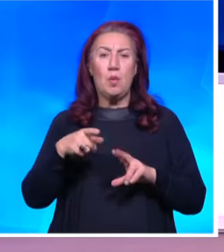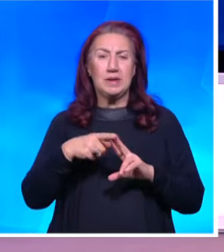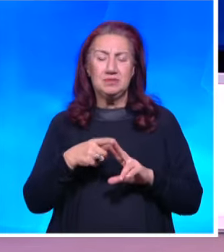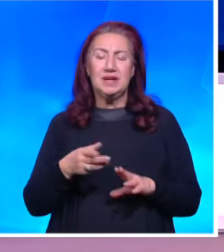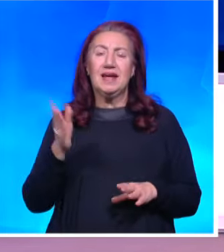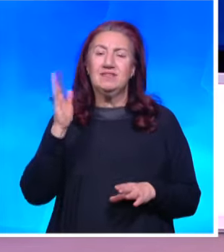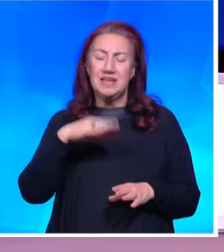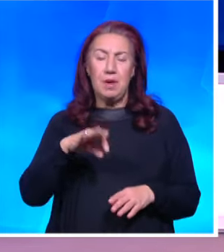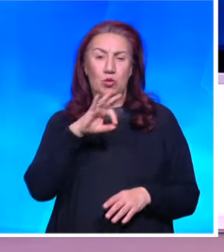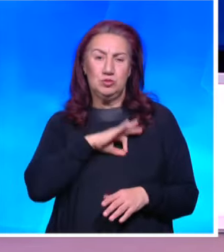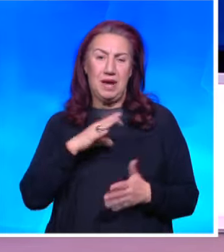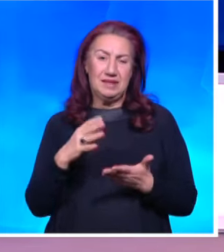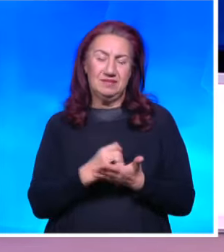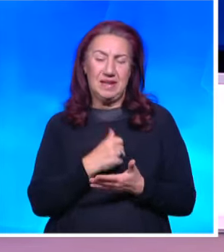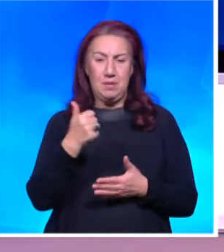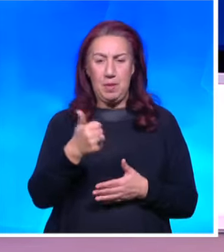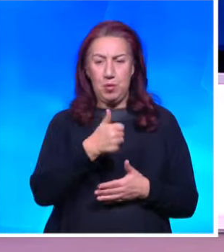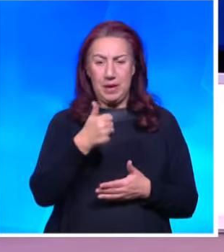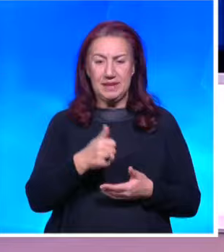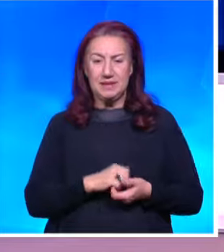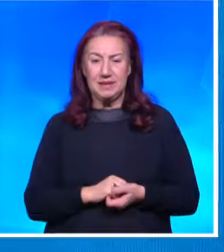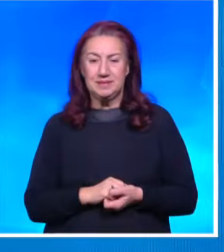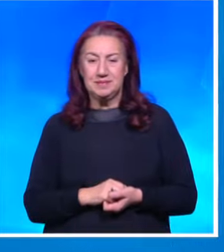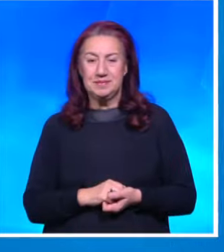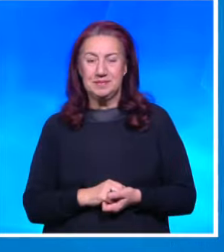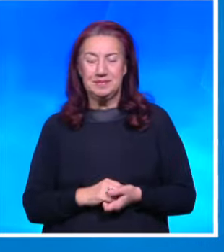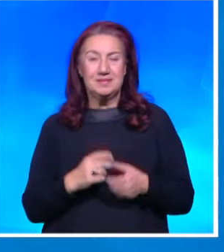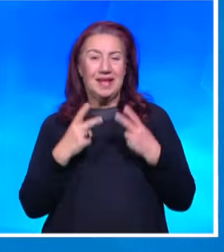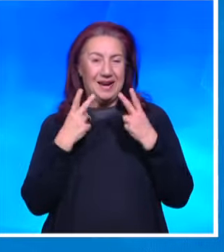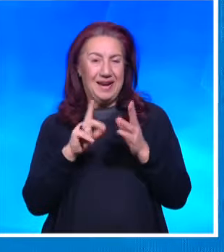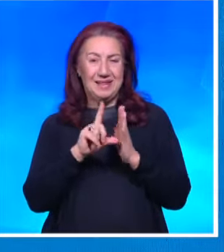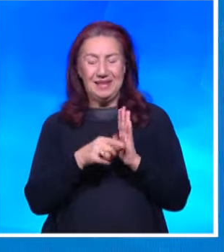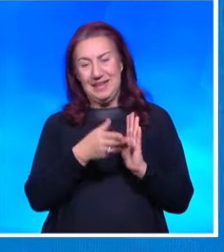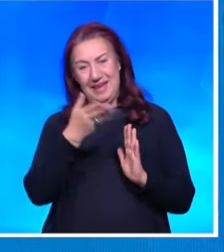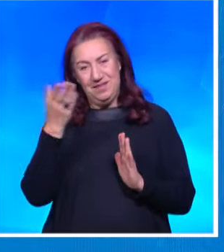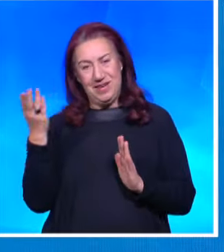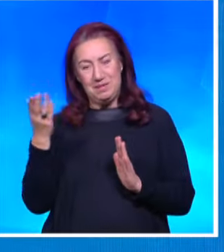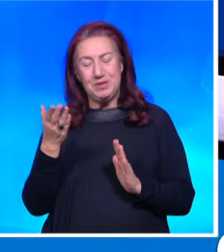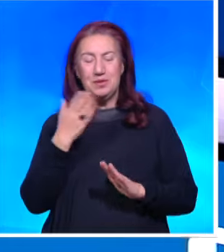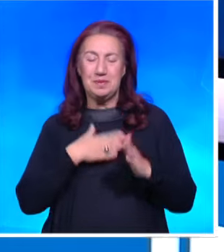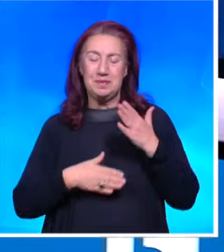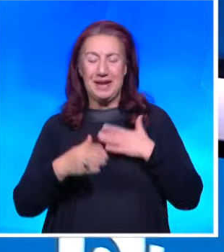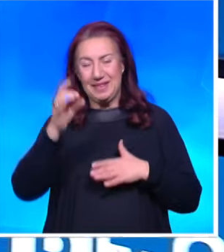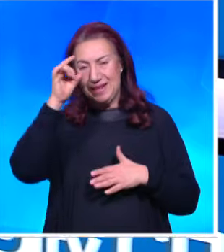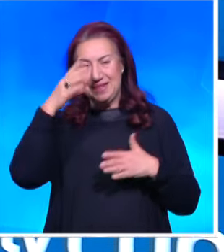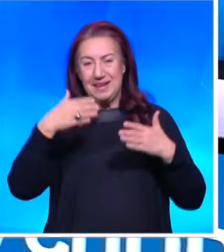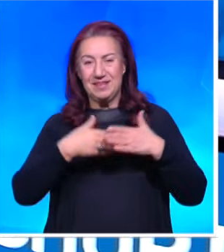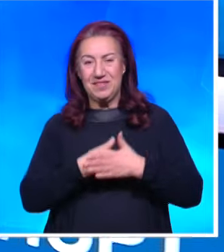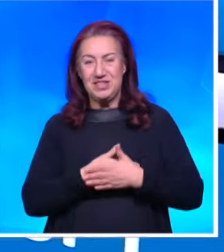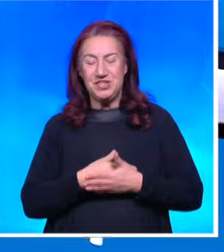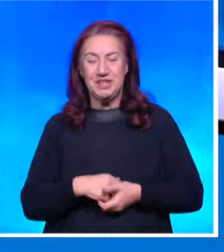след 62 67 63 и 64 останете с прогнозата за времето и натали трифонова хубава неделна